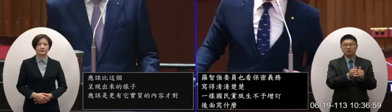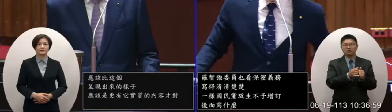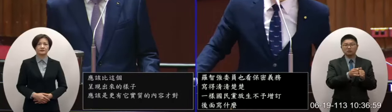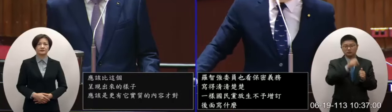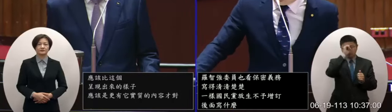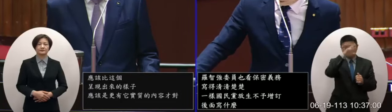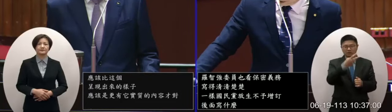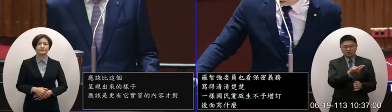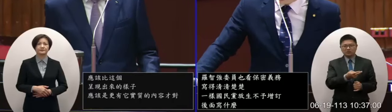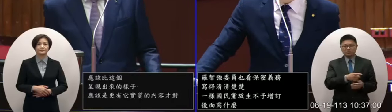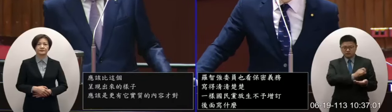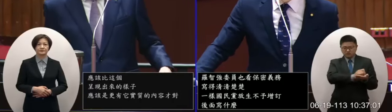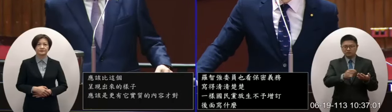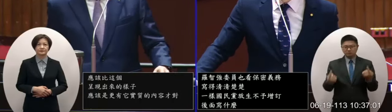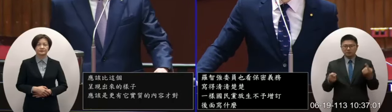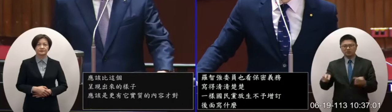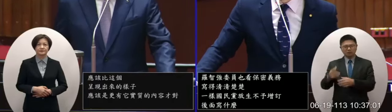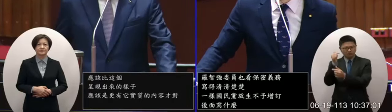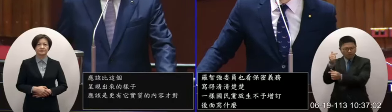您觉得如何？